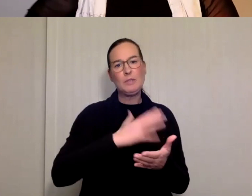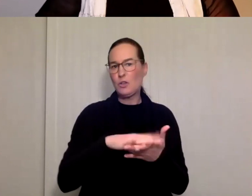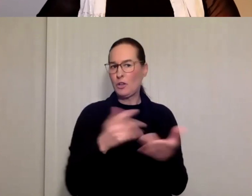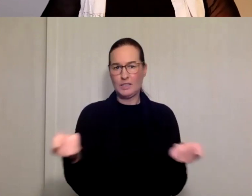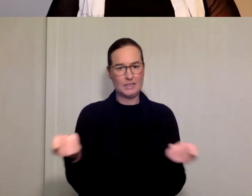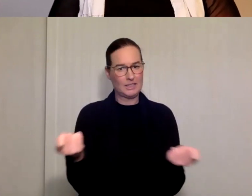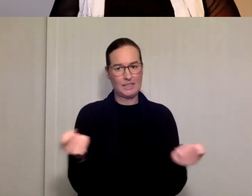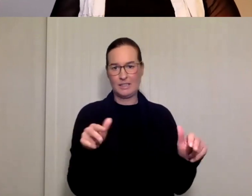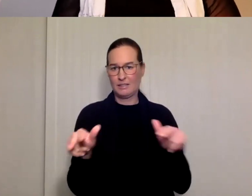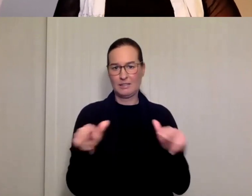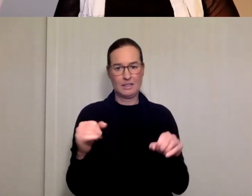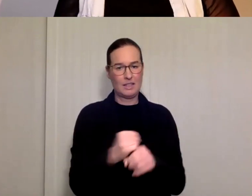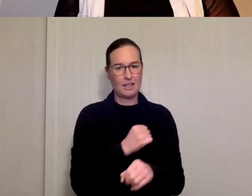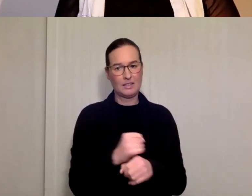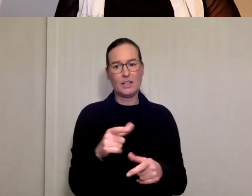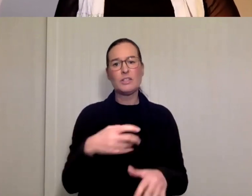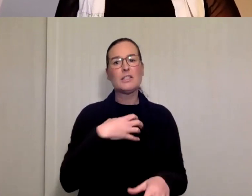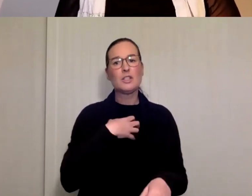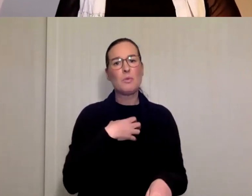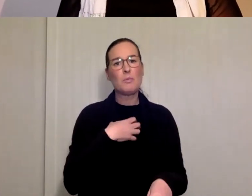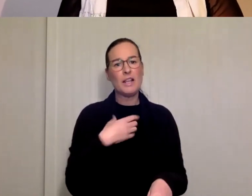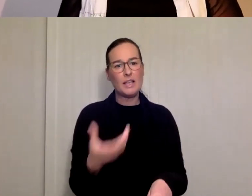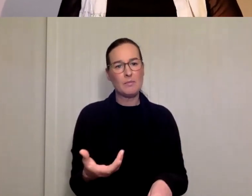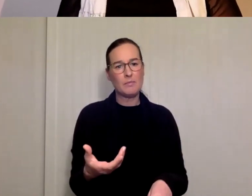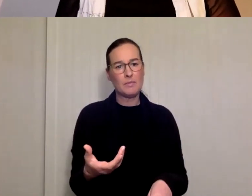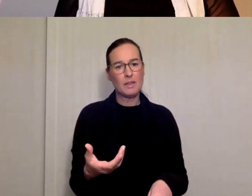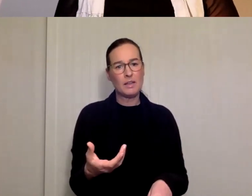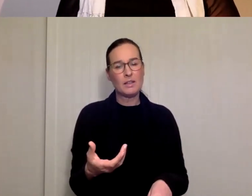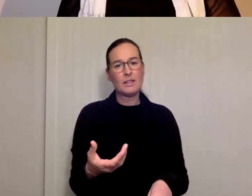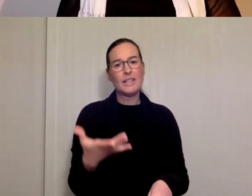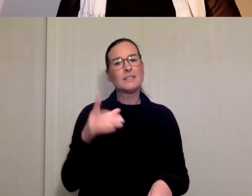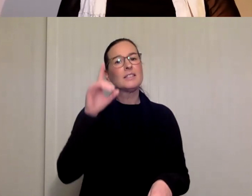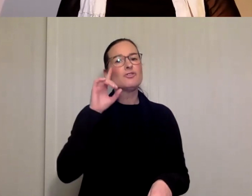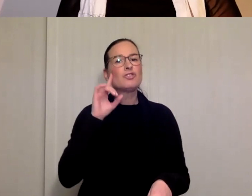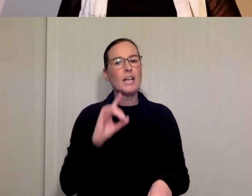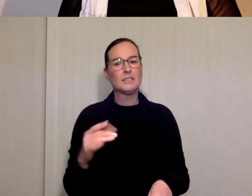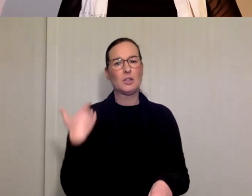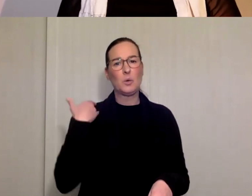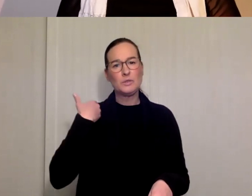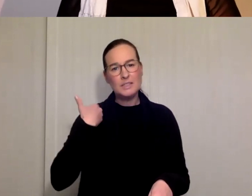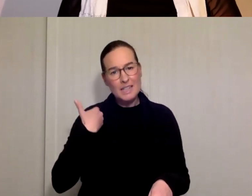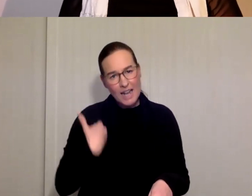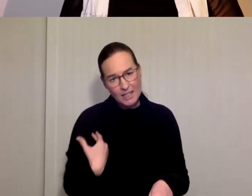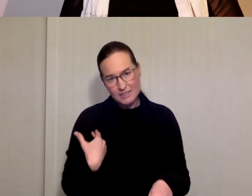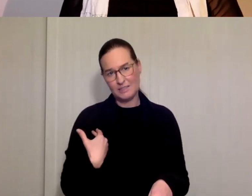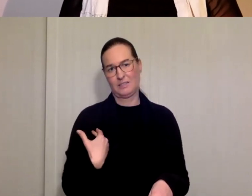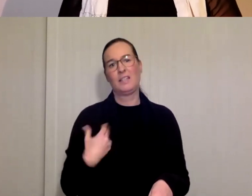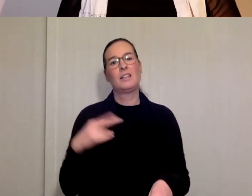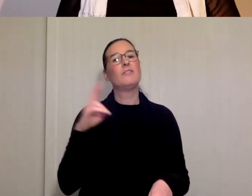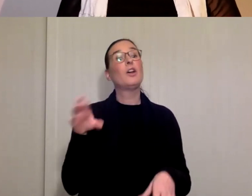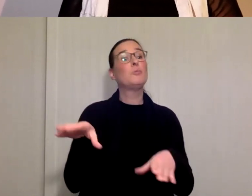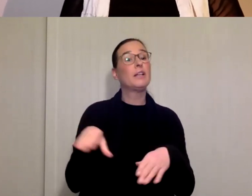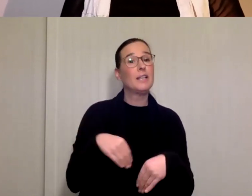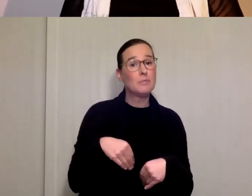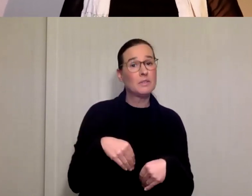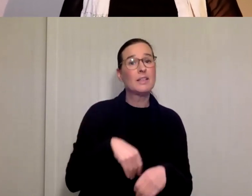sind. Also dieses Problem von, dass der Stress und die Last ganz arg auch auf denjenigen liegt,